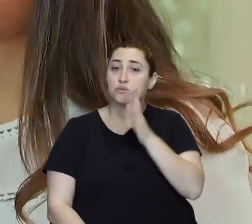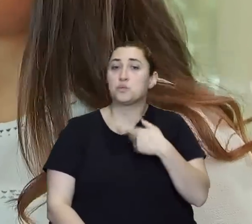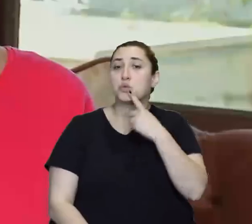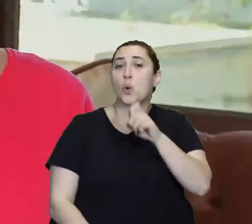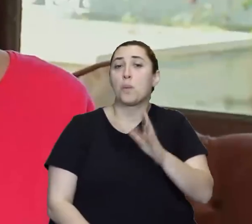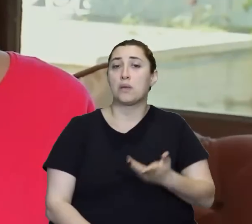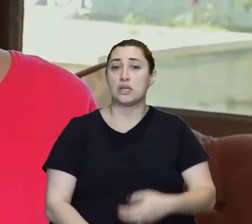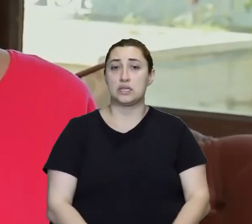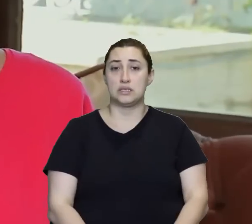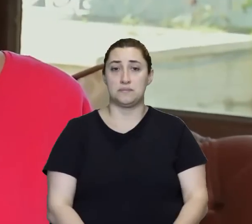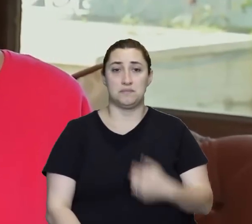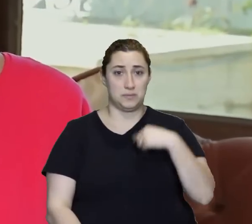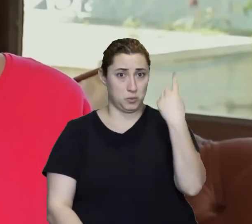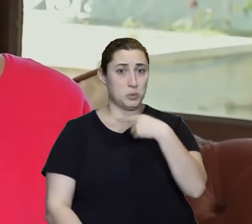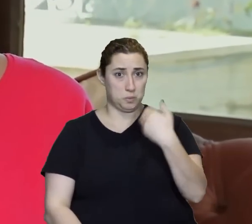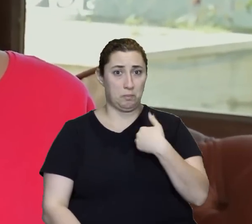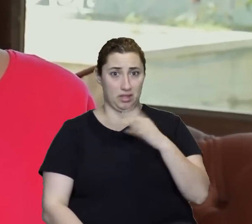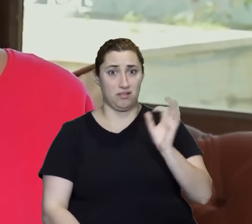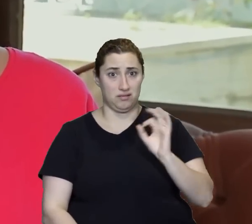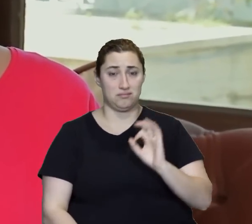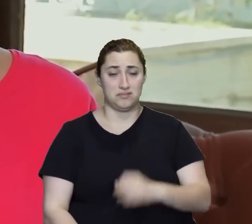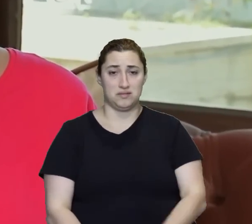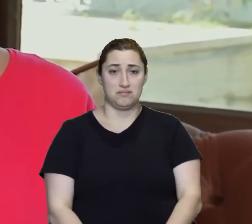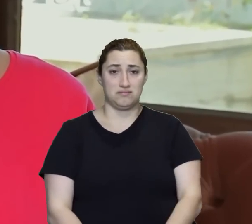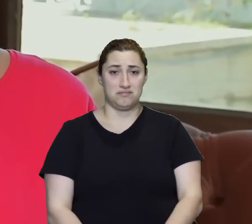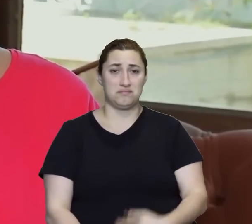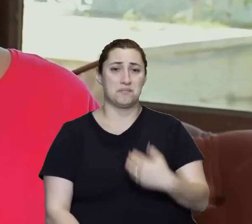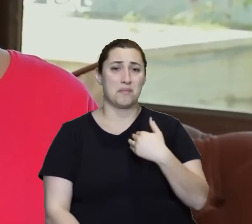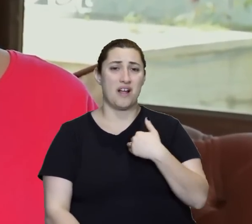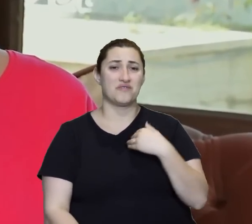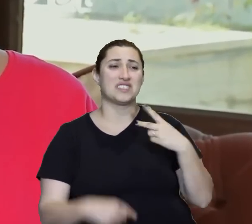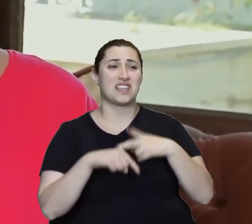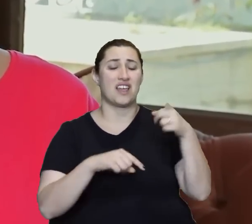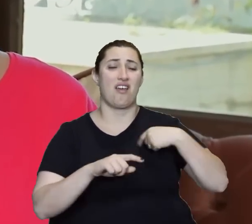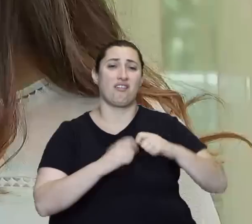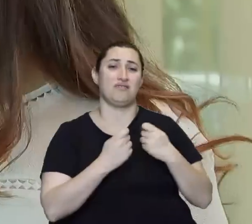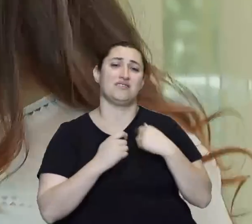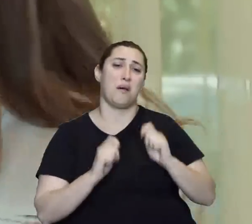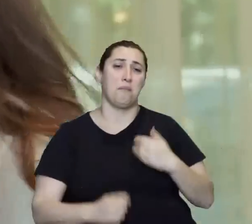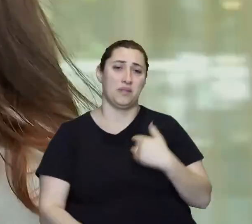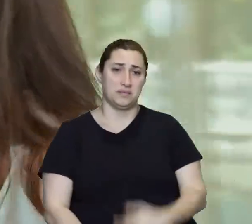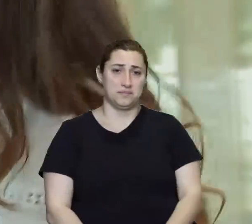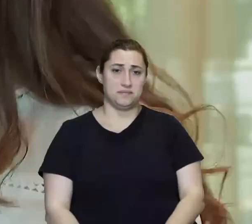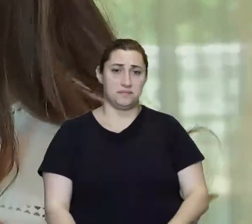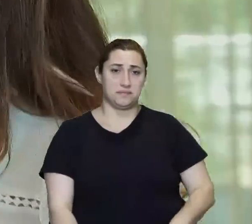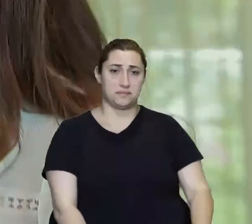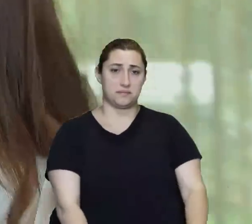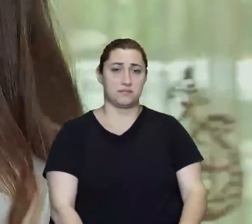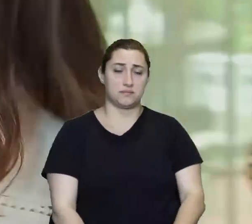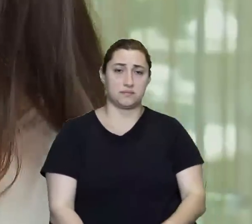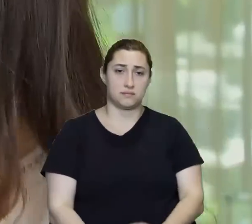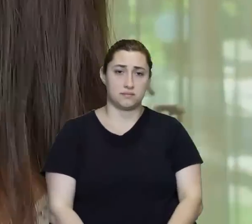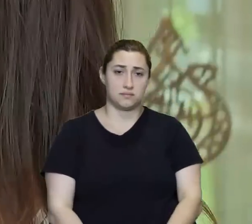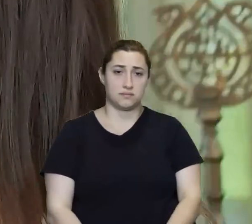Bilmem sormadım. Benim yüzümden değil mi? Ben Zehra'yı kırdım. Ayşe kıyamayıp hızla ilerledi,